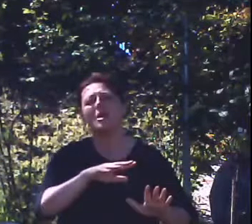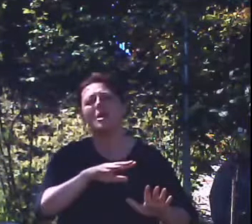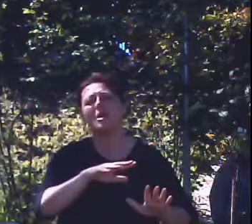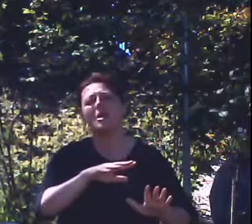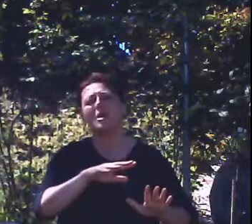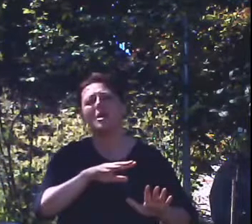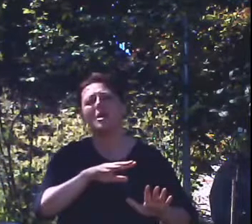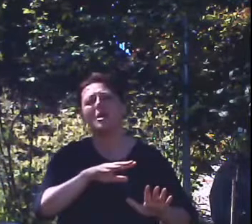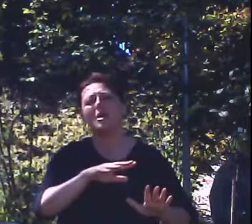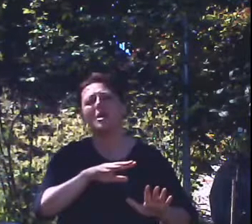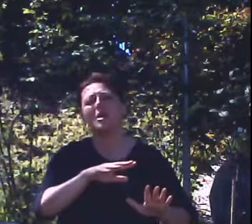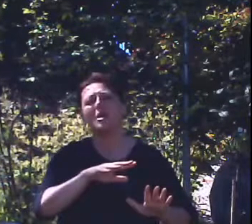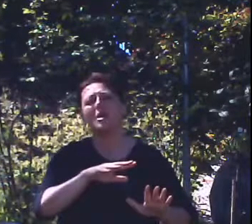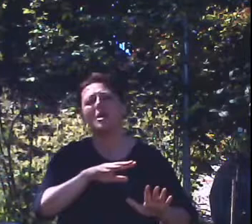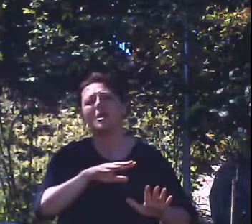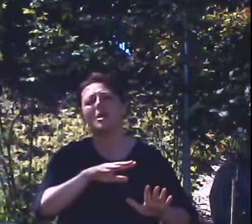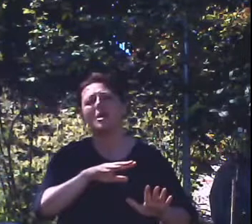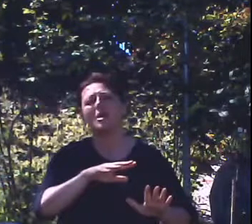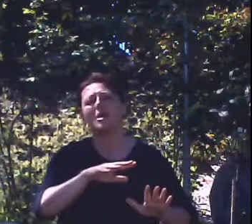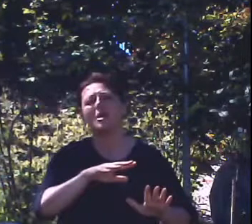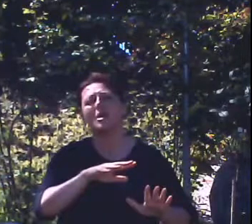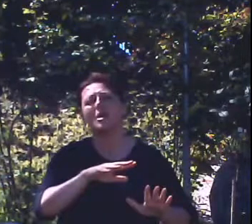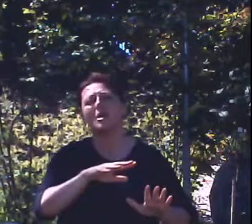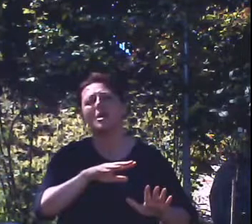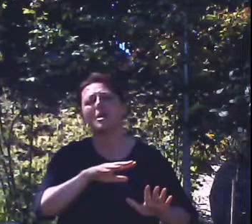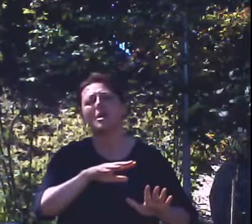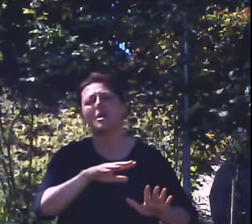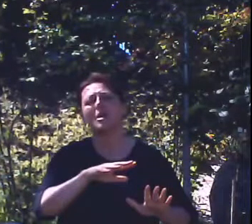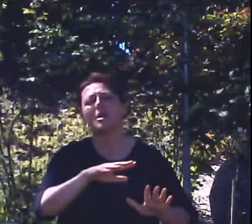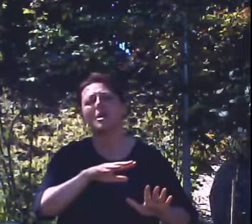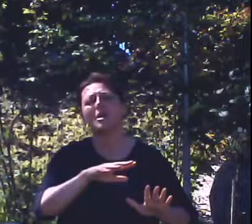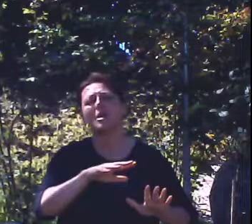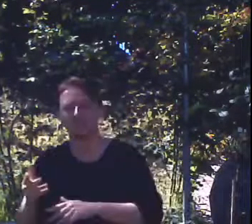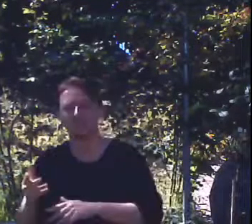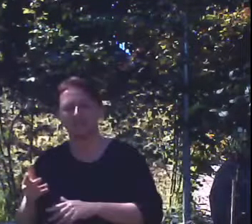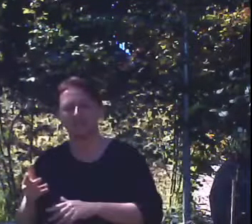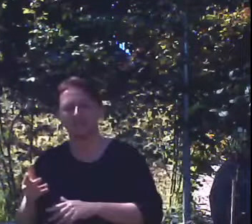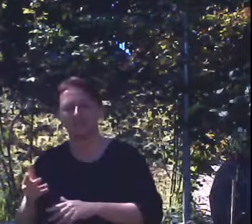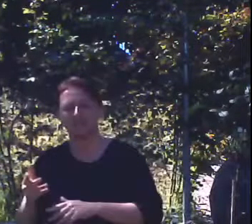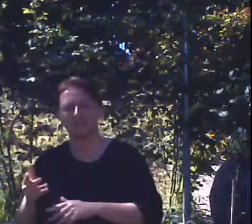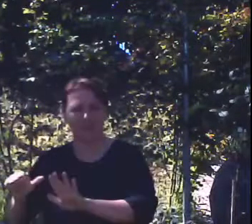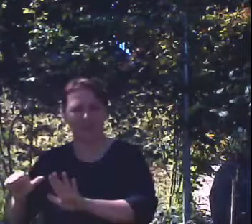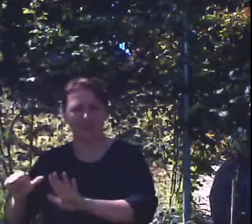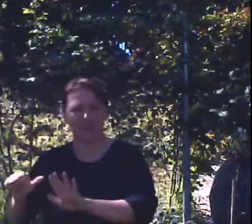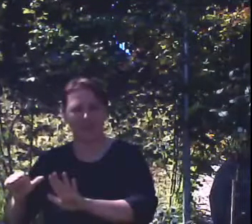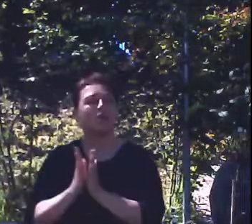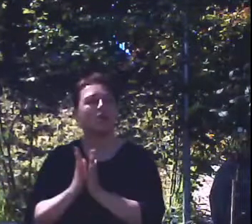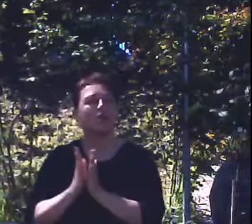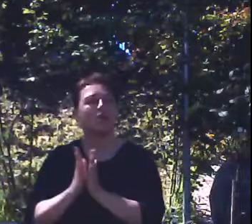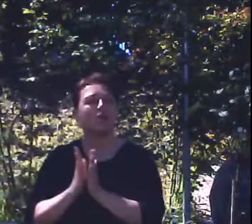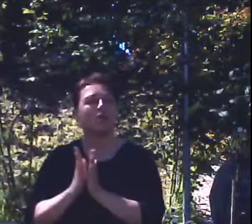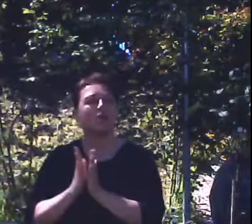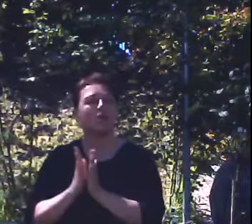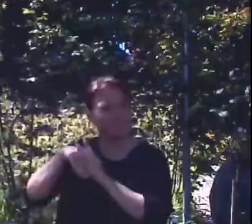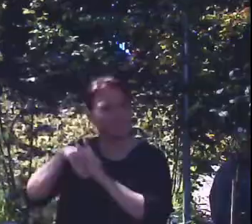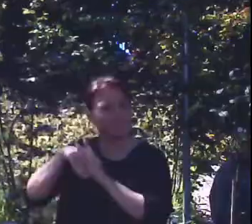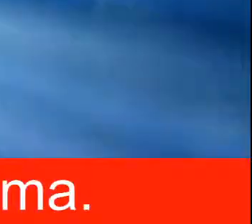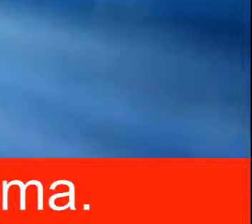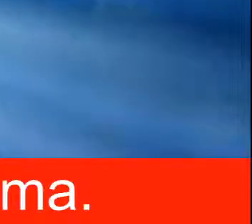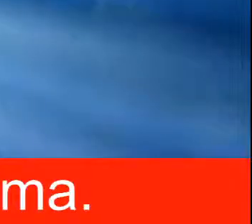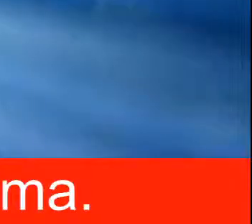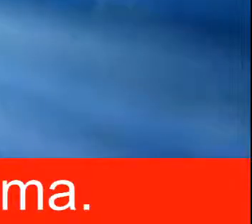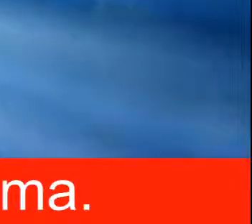in chiesa 10 11 e mezza 18 alla domenica va bene preghiamo